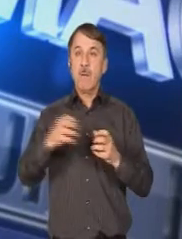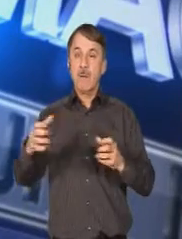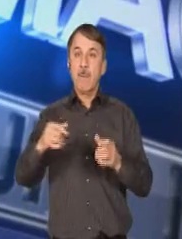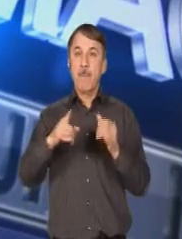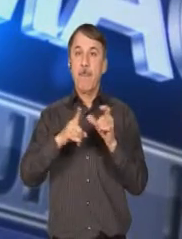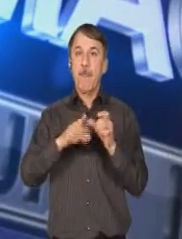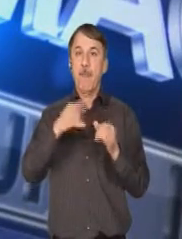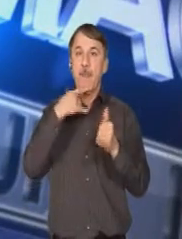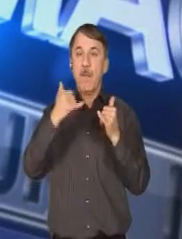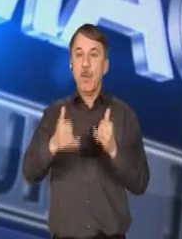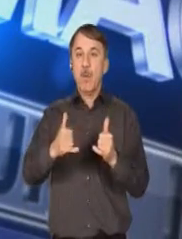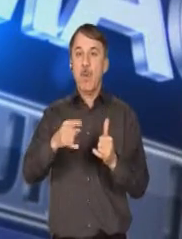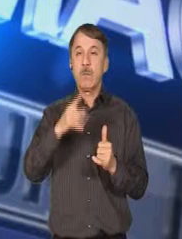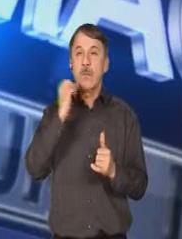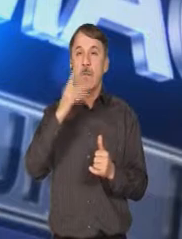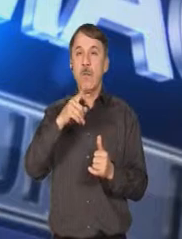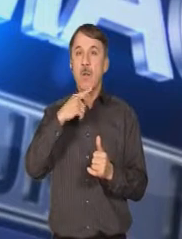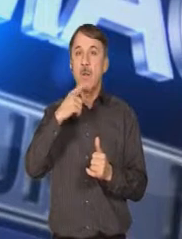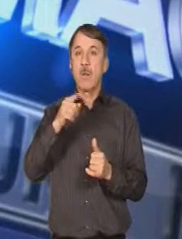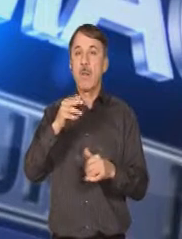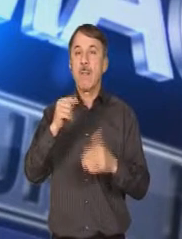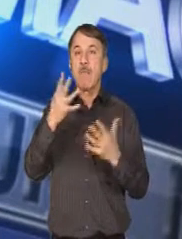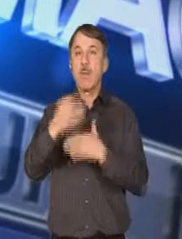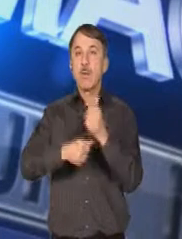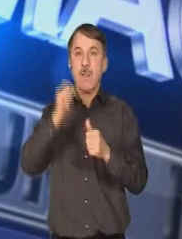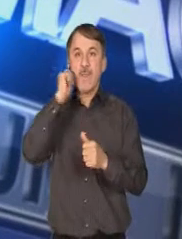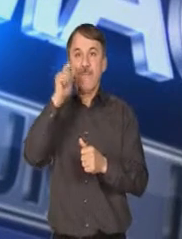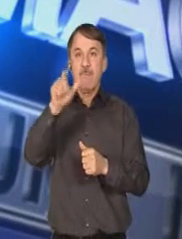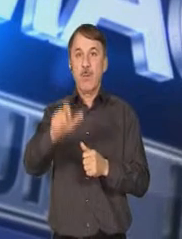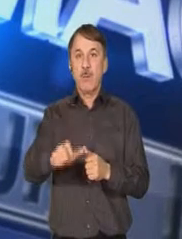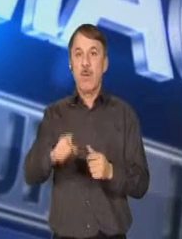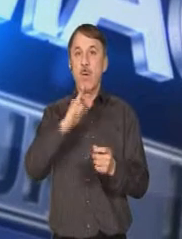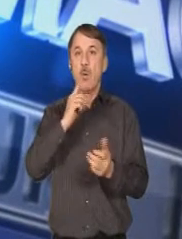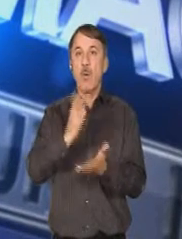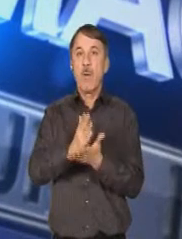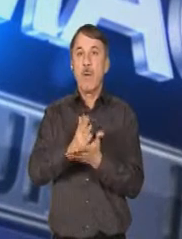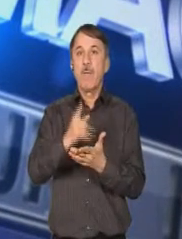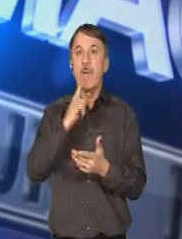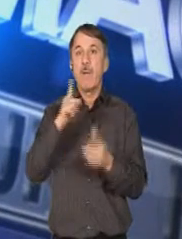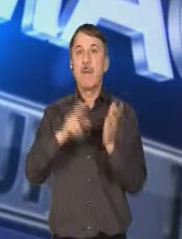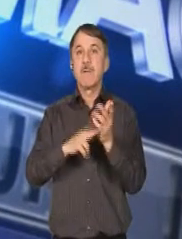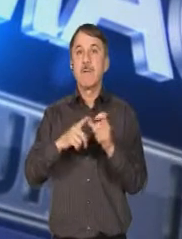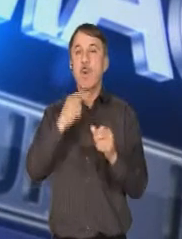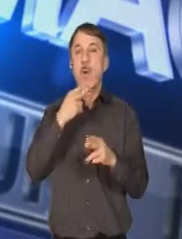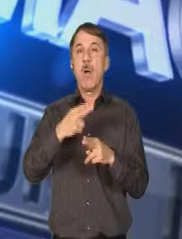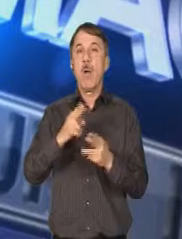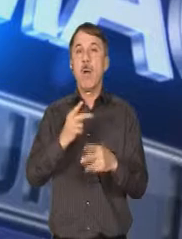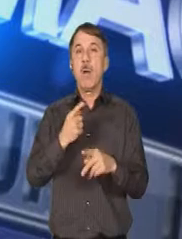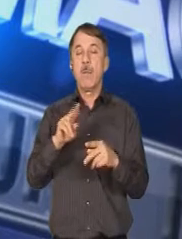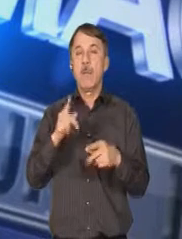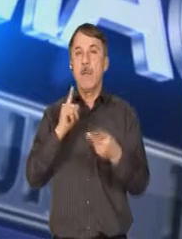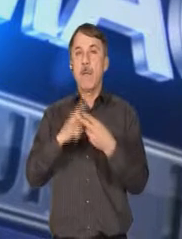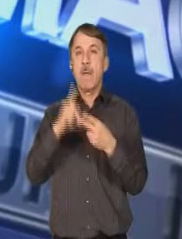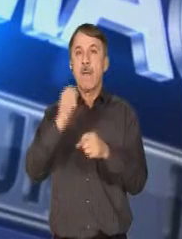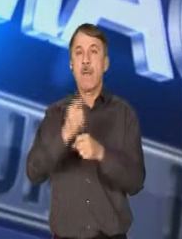Nakon incidenta na Adicama, kada je pas napao 9-godišnju devojčicu, na teren su izašle i ekipe zoohigijene.